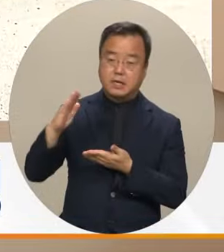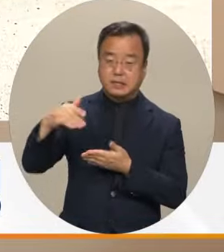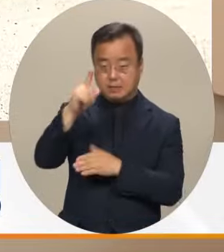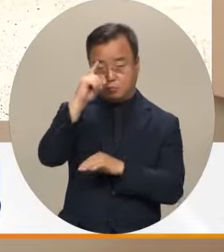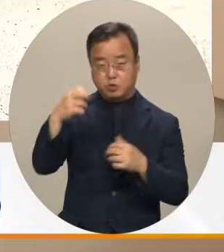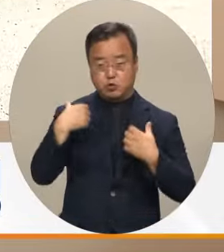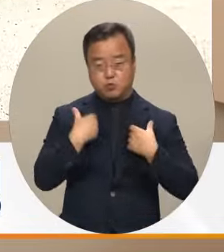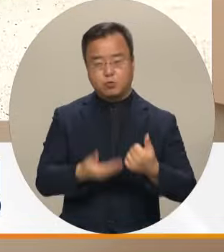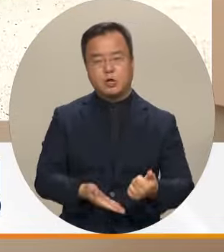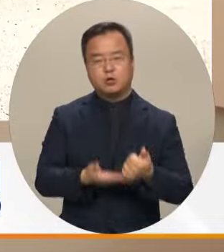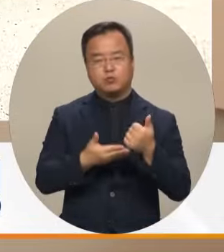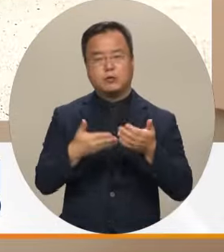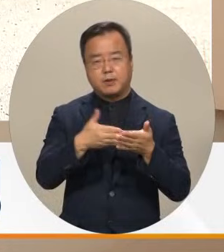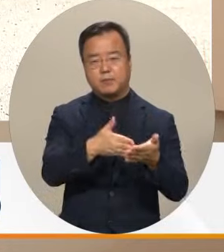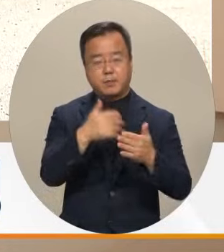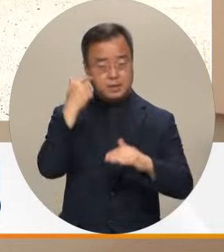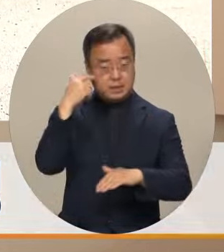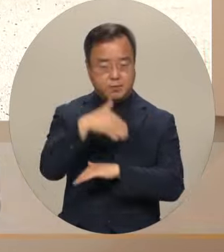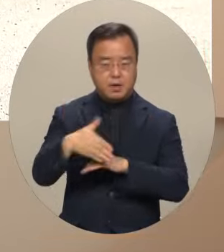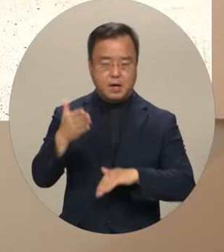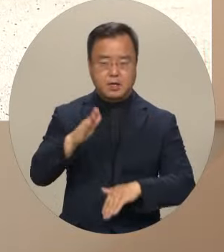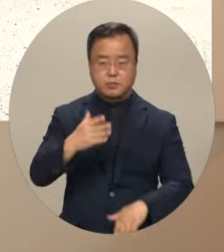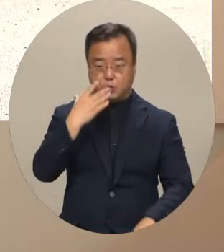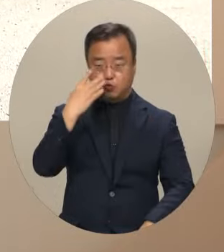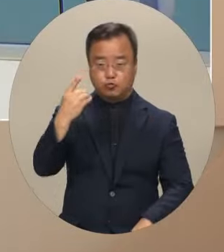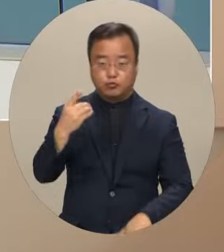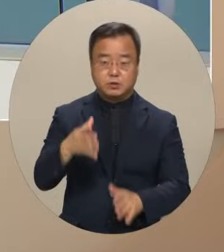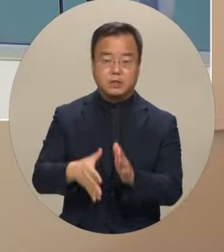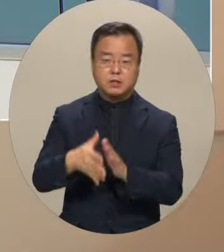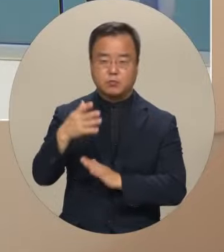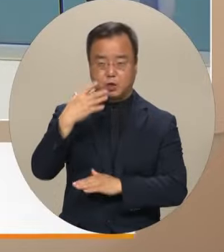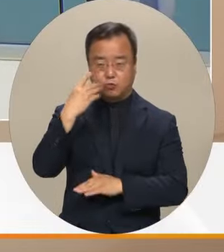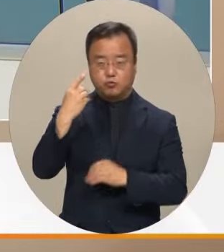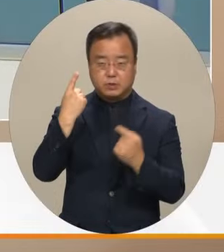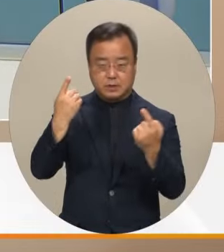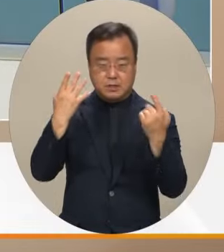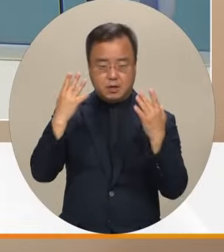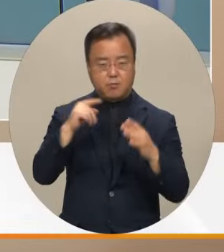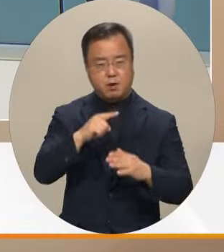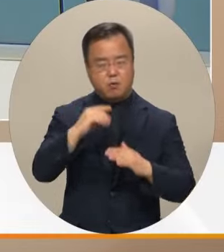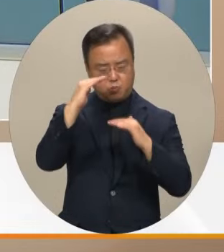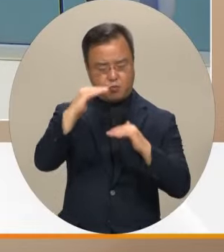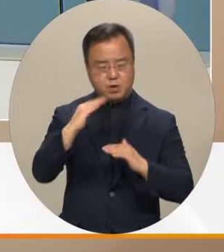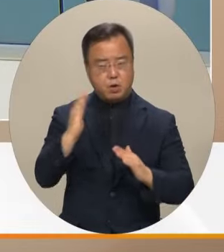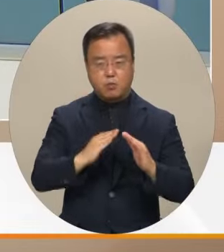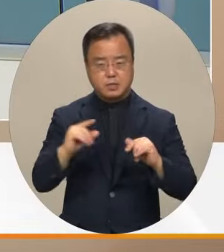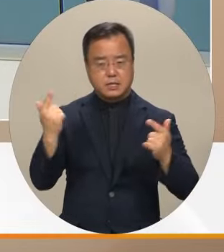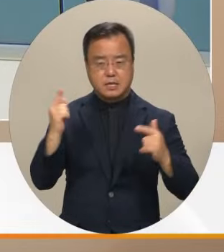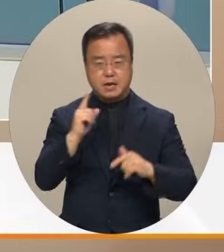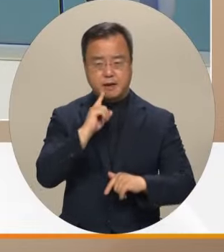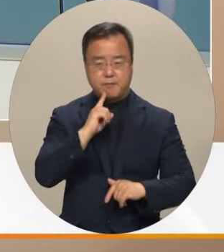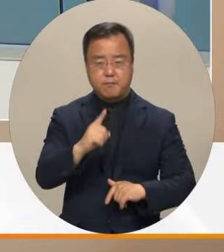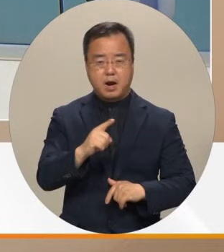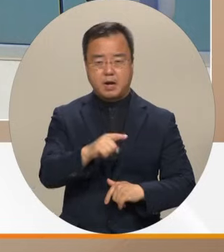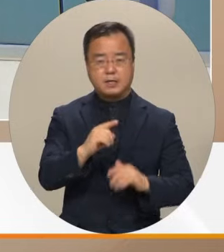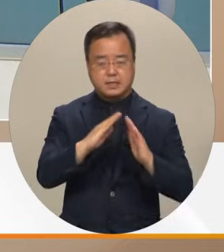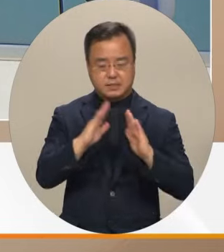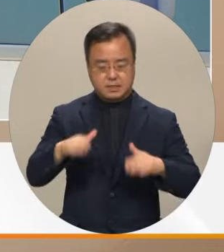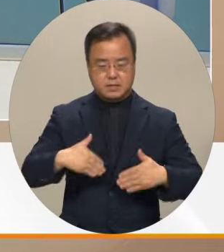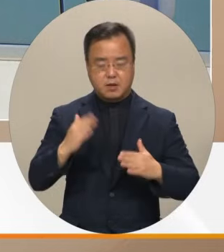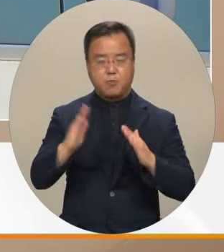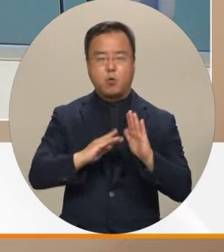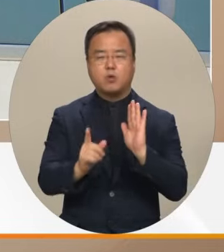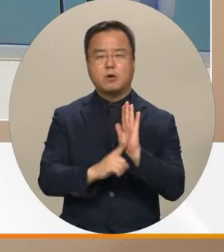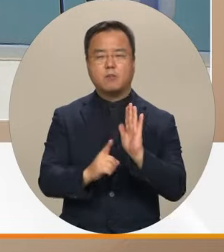예정인데요 예 하지만 순천시와 순천대는이 과정에 공정성을 담보할 수 없다면서 전남도 공모에는 참가하지 않기로